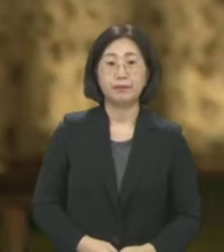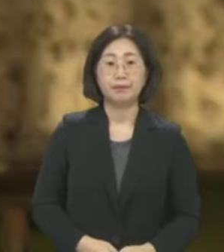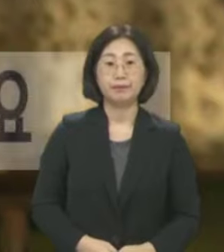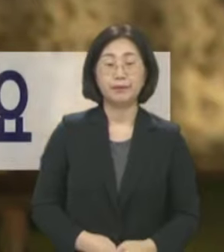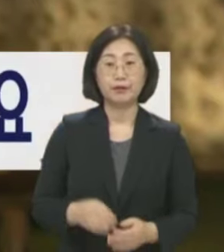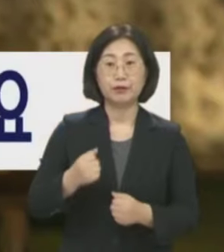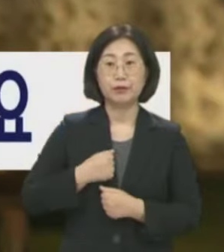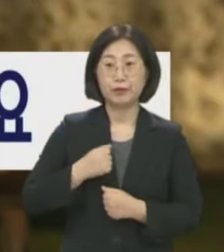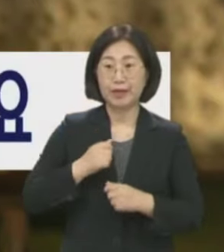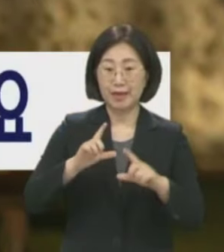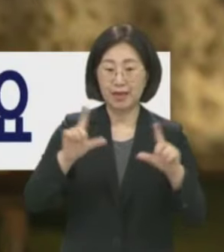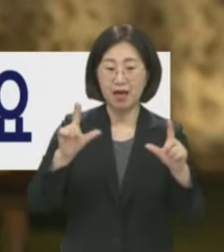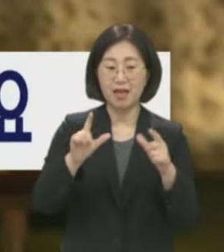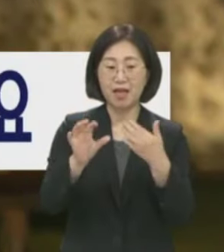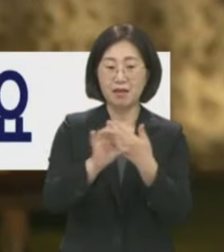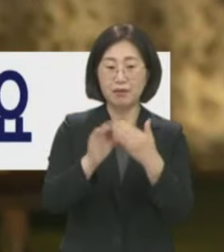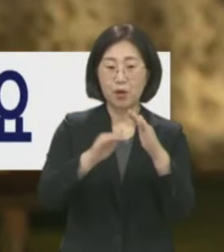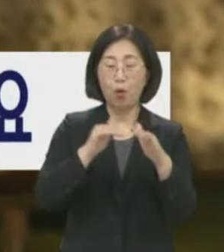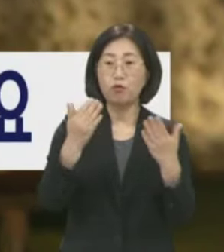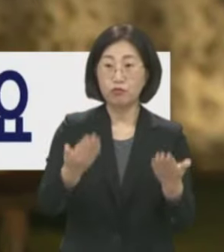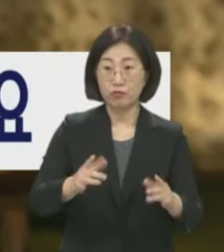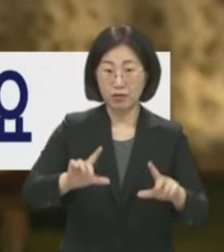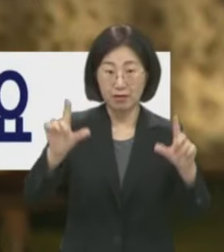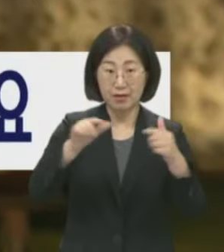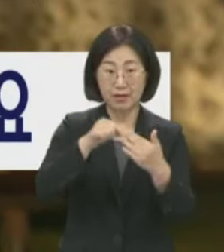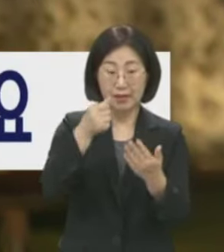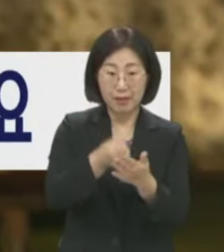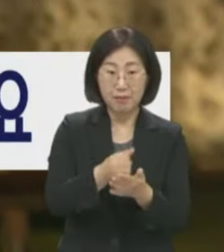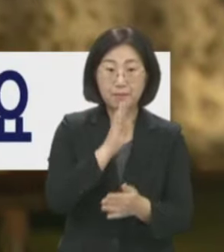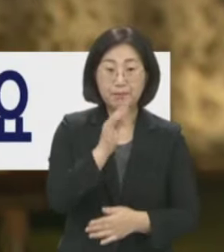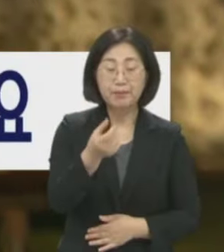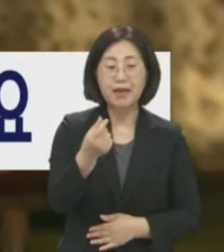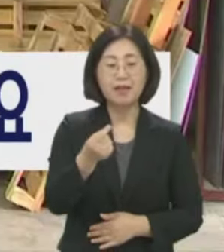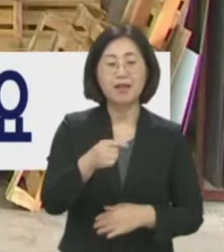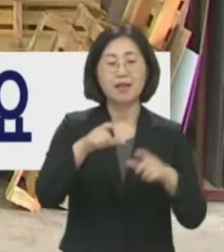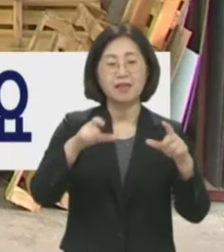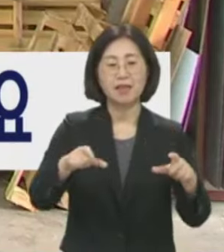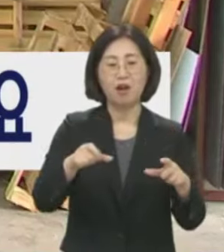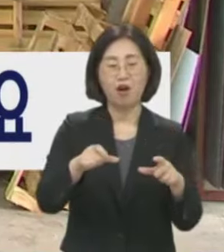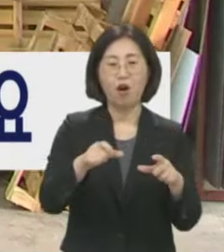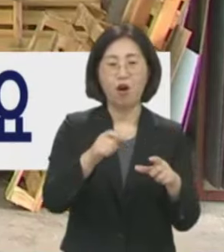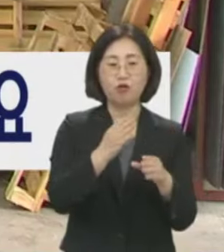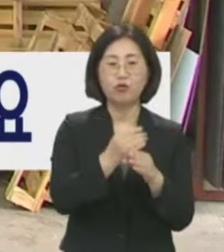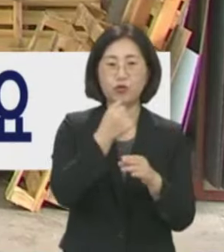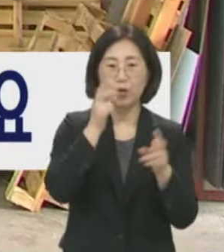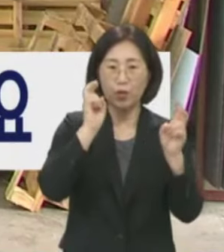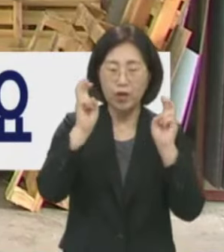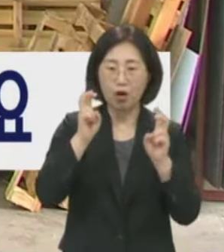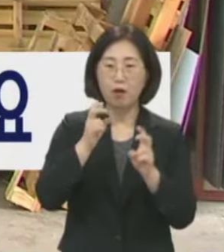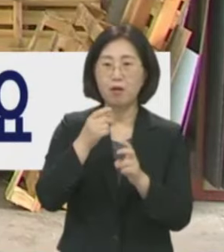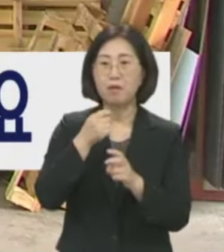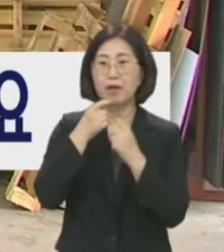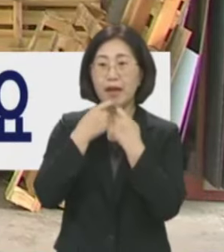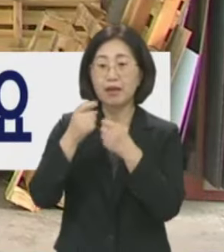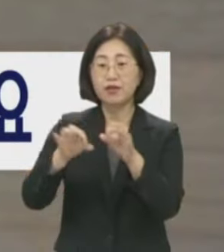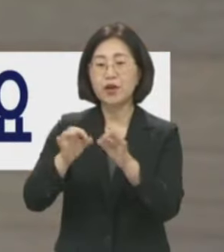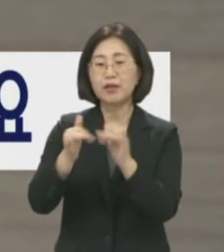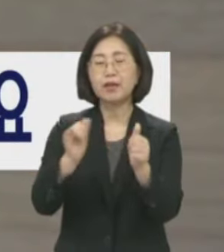국군의 날이 임시공휴일로 지정된 가운데 지역 중소기업과 자영업자에 대한 지원책이 필요하다는